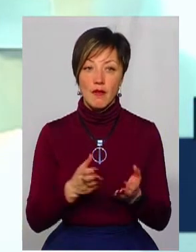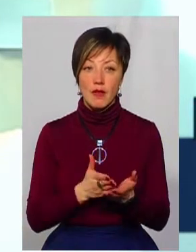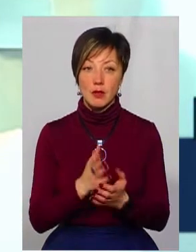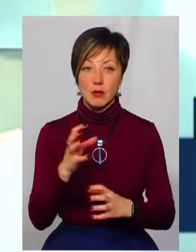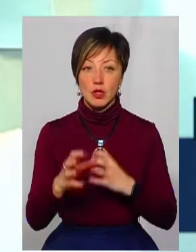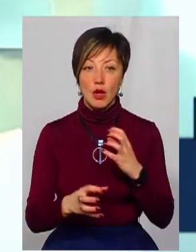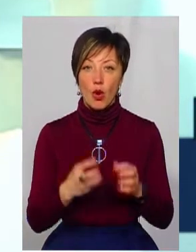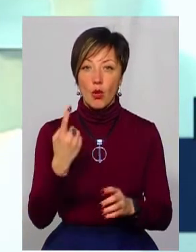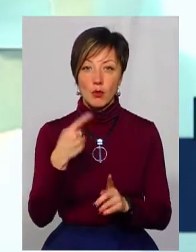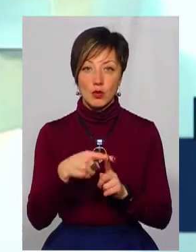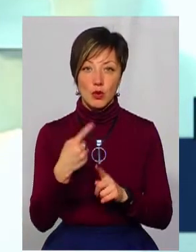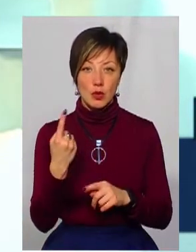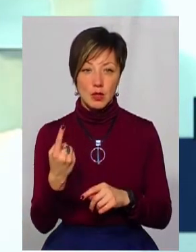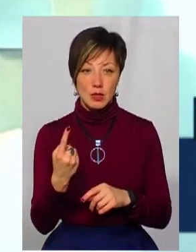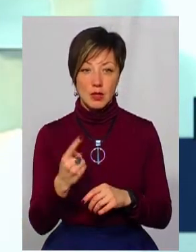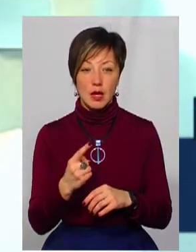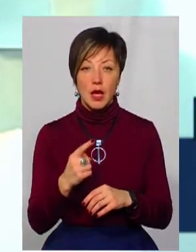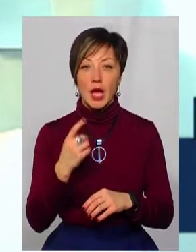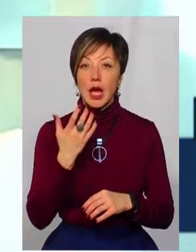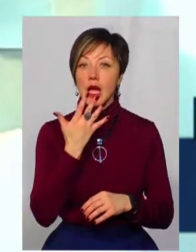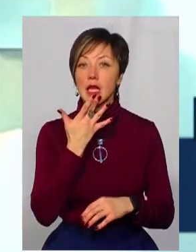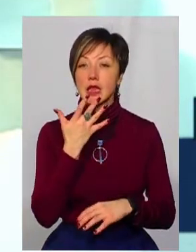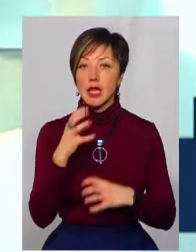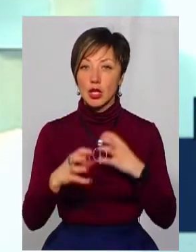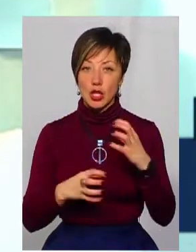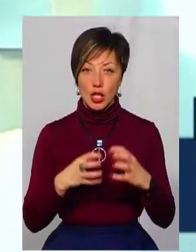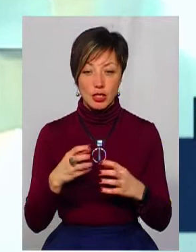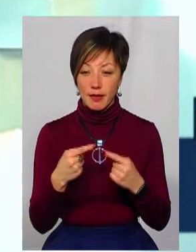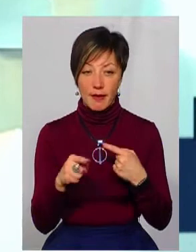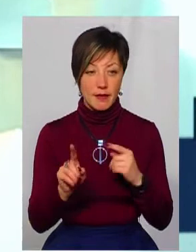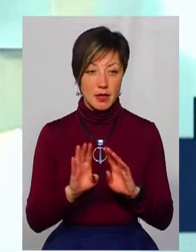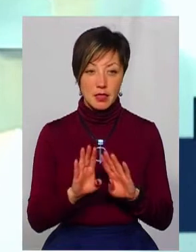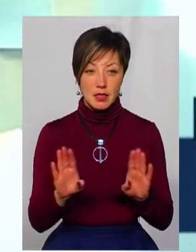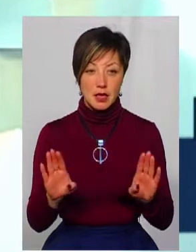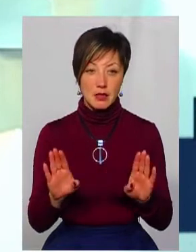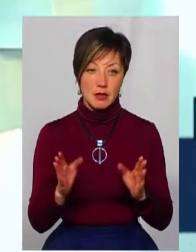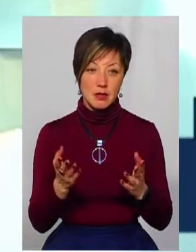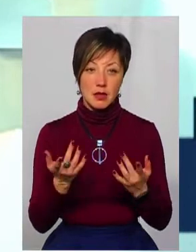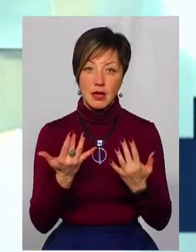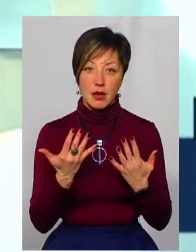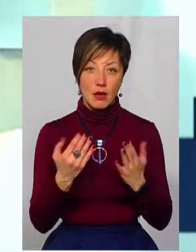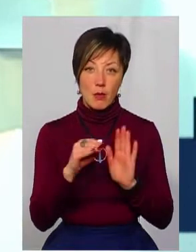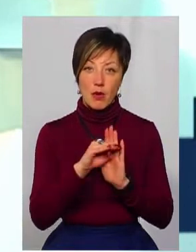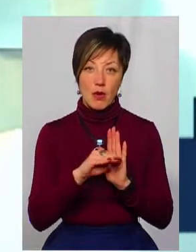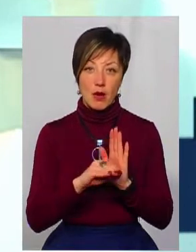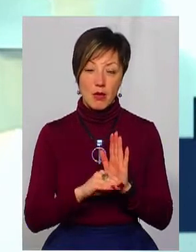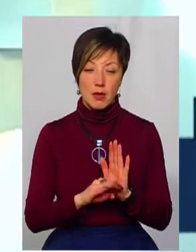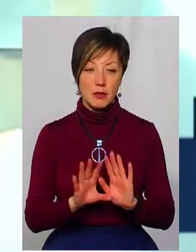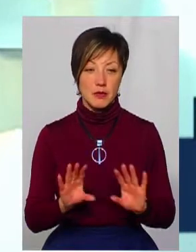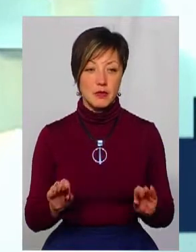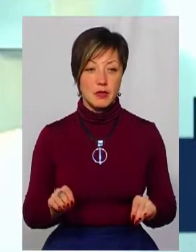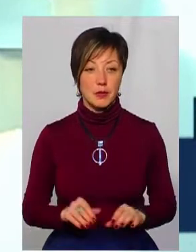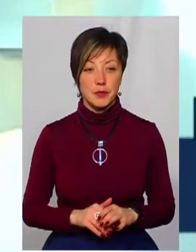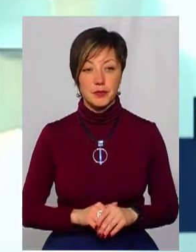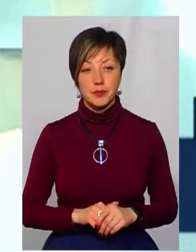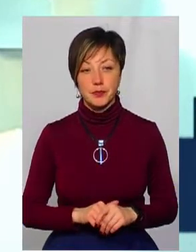міжнародна версія 1+1, тобто 1+1 International, яка практично не відрізняється, там плюс-мінус кількома передачами, кількома програмами